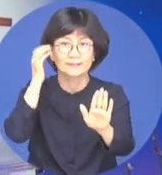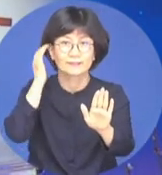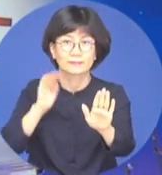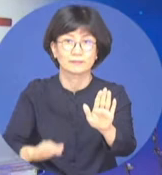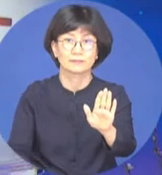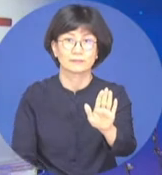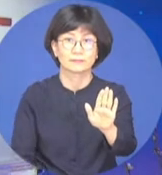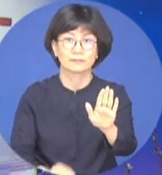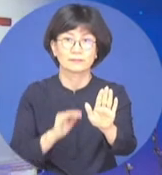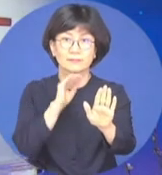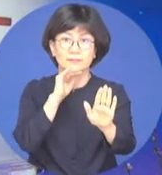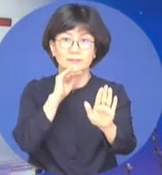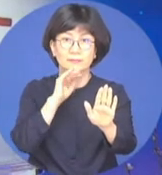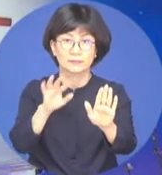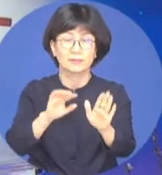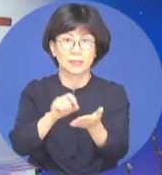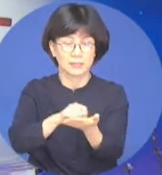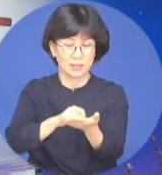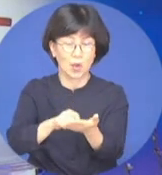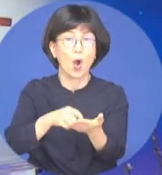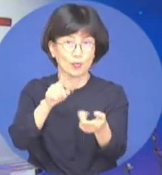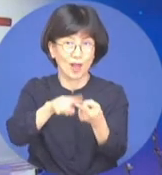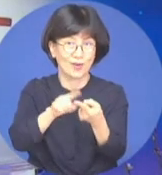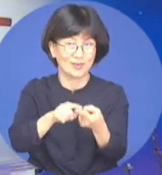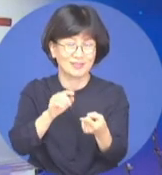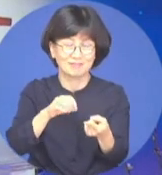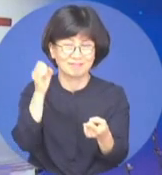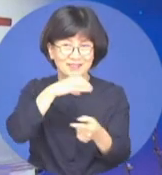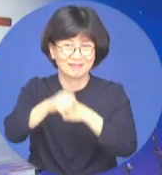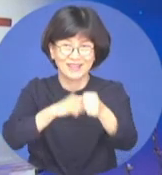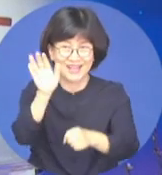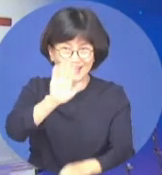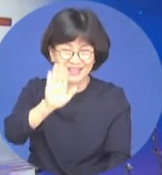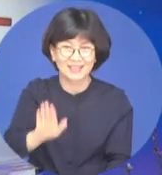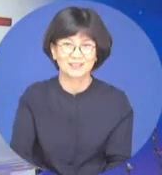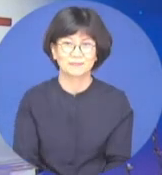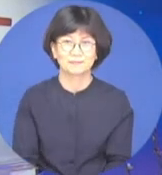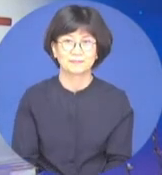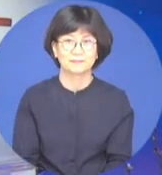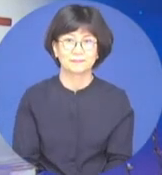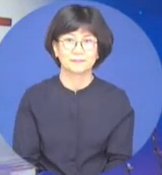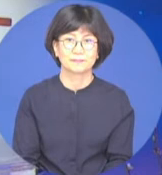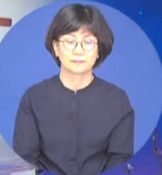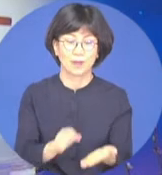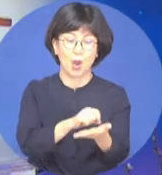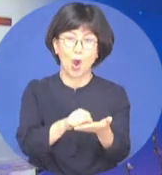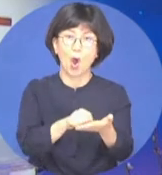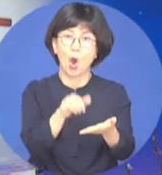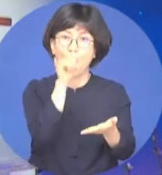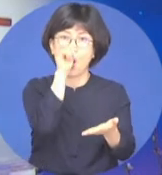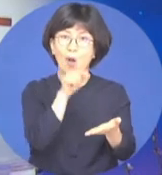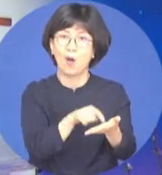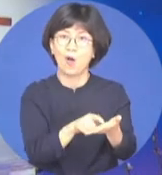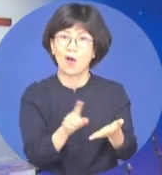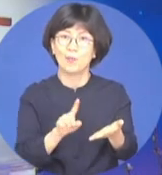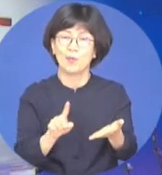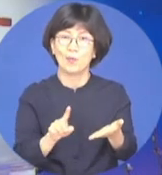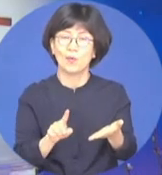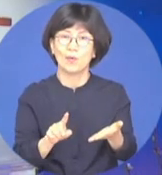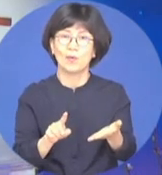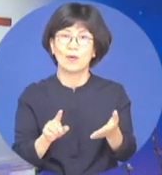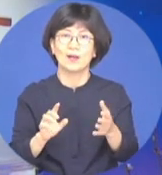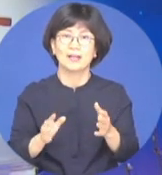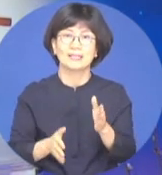여기 이렇게 기록해서 제가 막 하는 게 아니에요. 예. 예, 여기 이렇게 썼습니다. 시의원